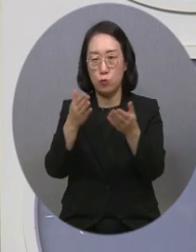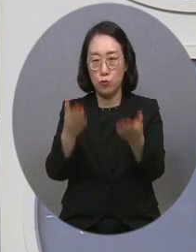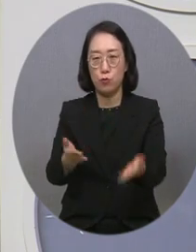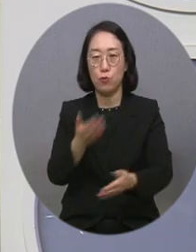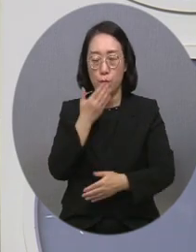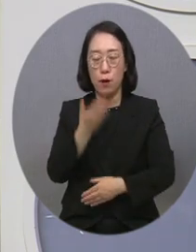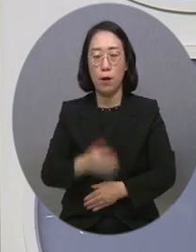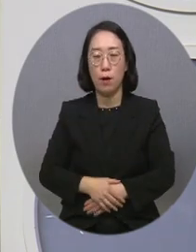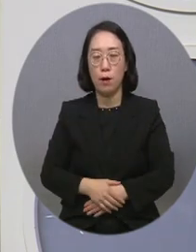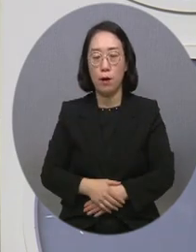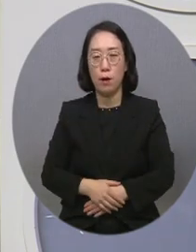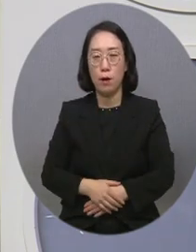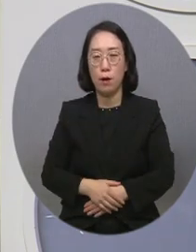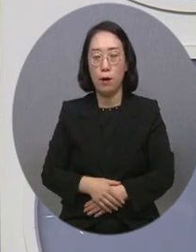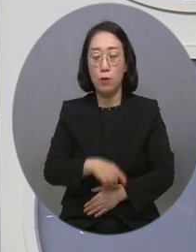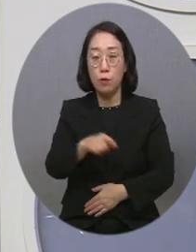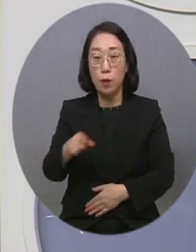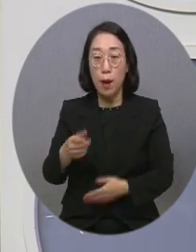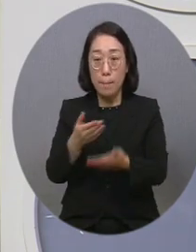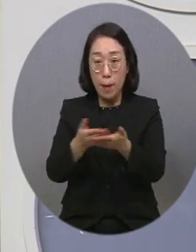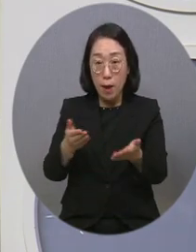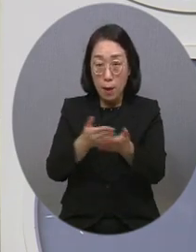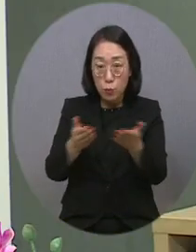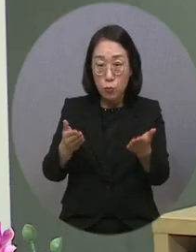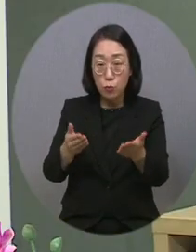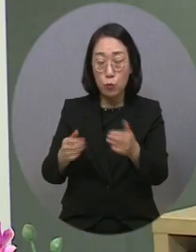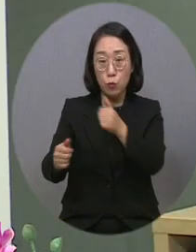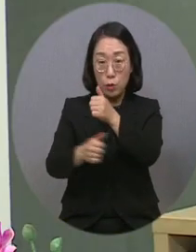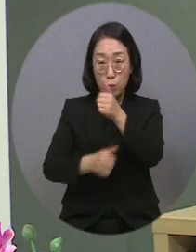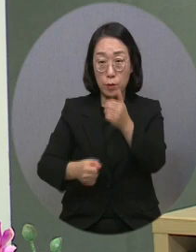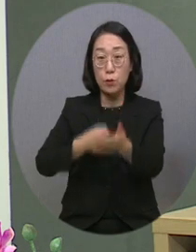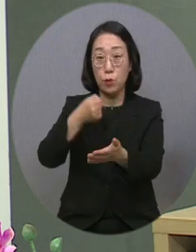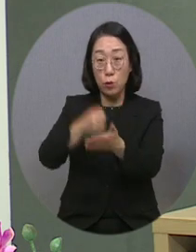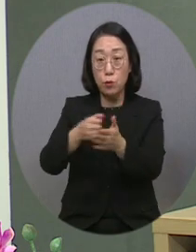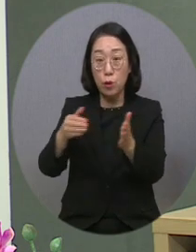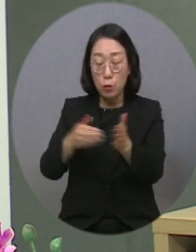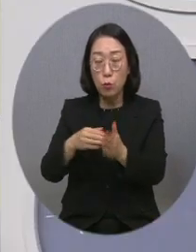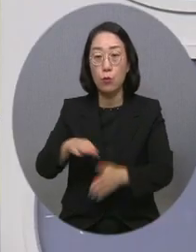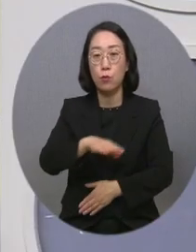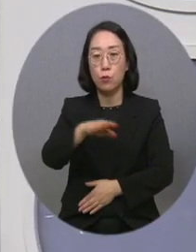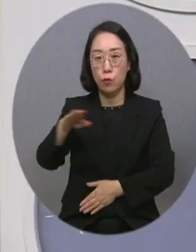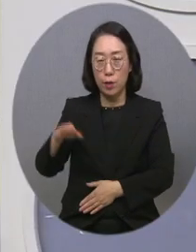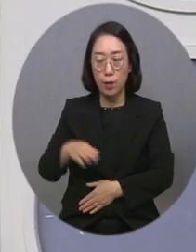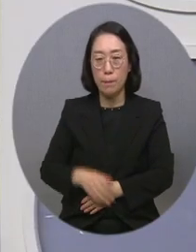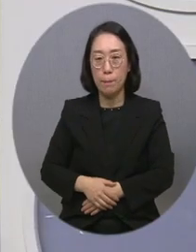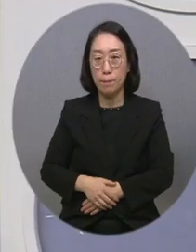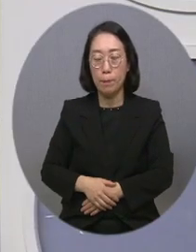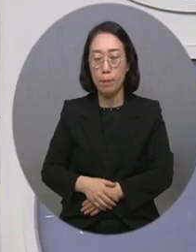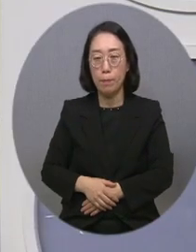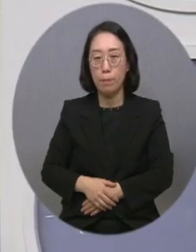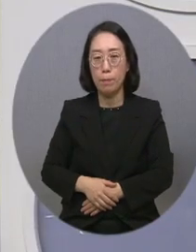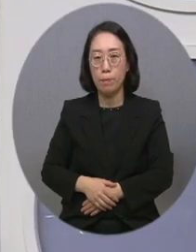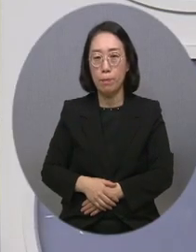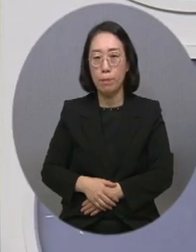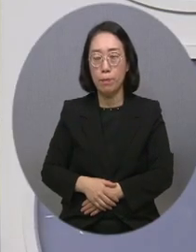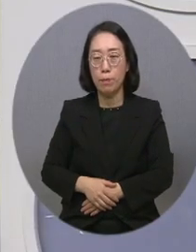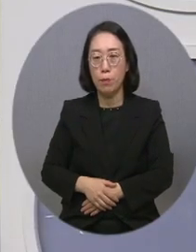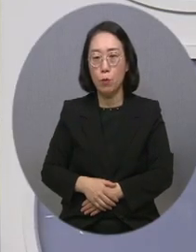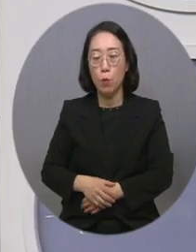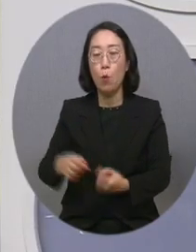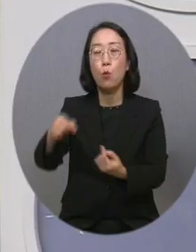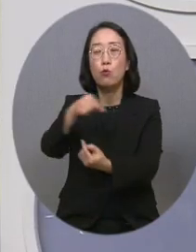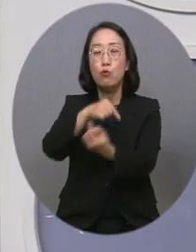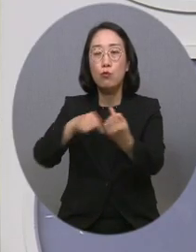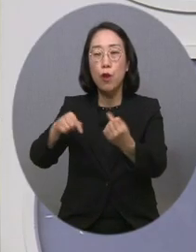것인데 그 저희가 이제 배분 분과위원회에서 결정하고 그 다음에 우리가 이사회 지혜는 이제